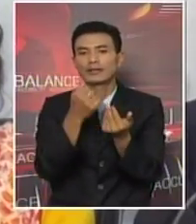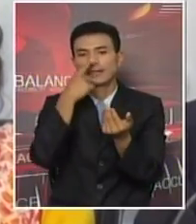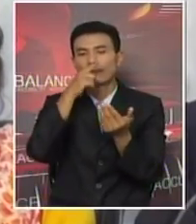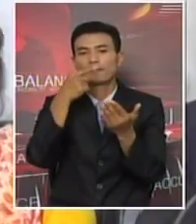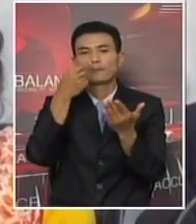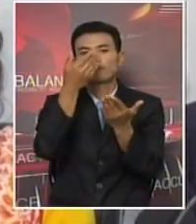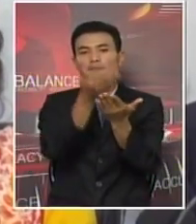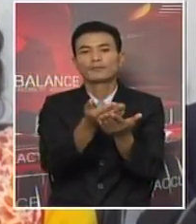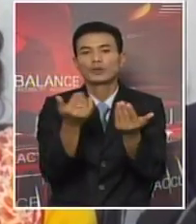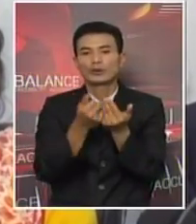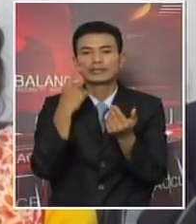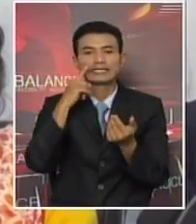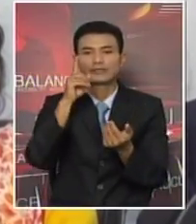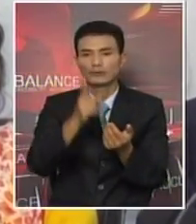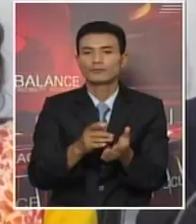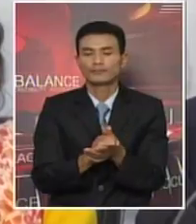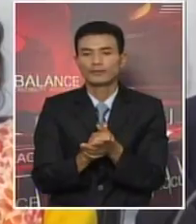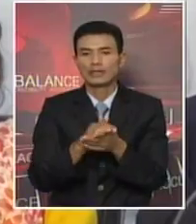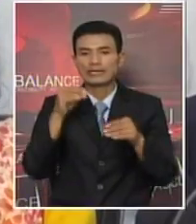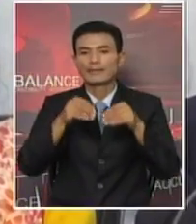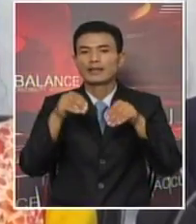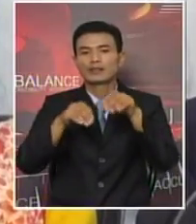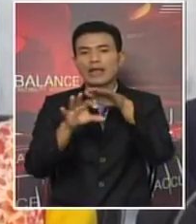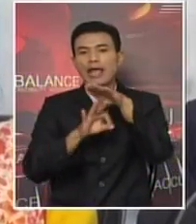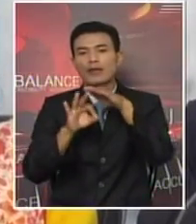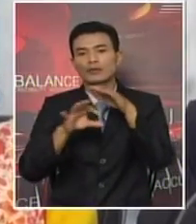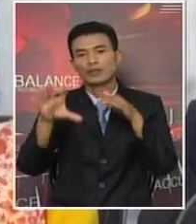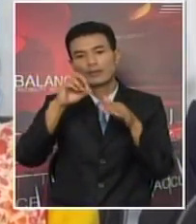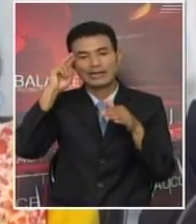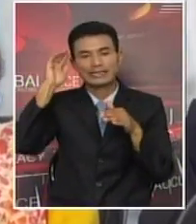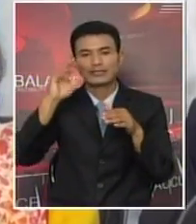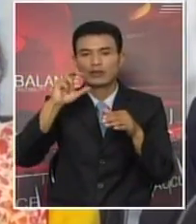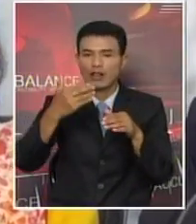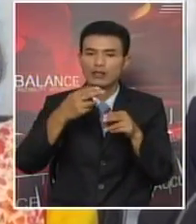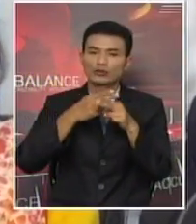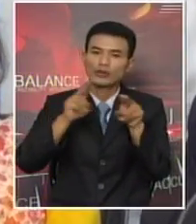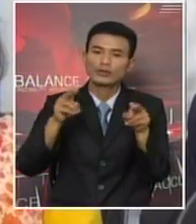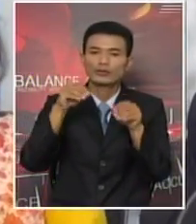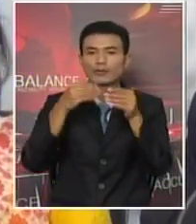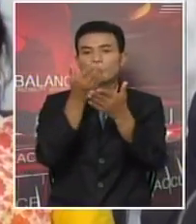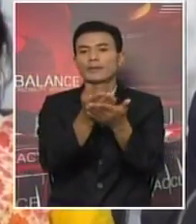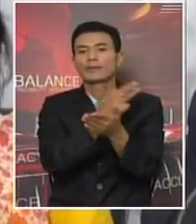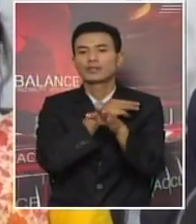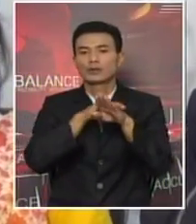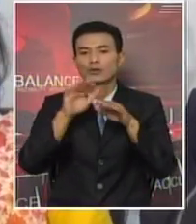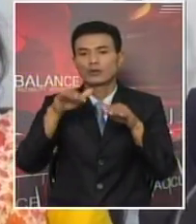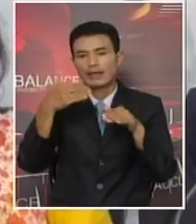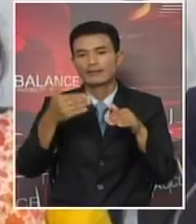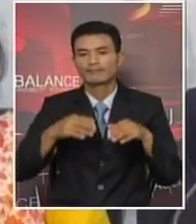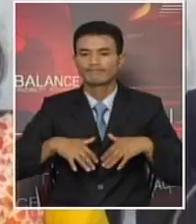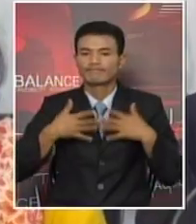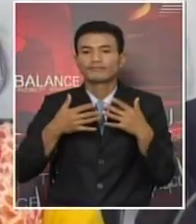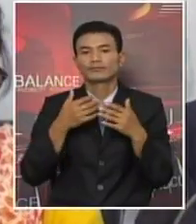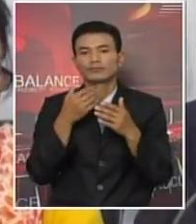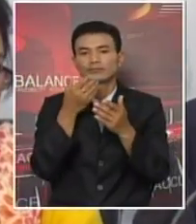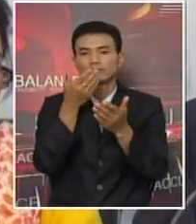गर्ने दिन हो। निर्वाचन आयोग सम्पूर्ण राजनीतिक दल तथा स्वतन्त्र उम्मेदवारहरूलाई उत्साहपूर्वक उम्मेदवारी